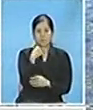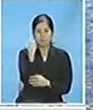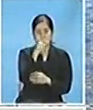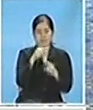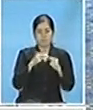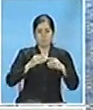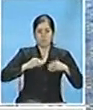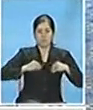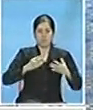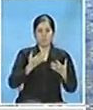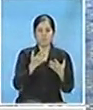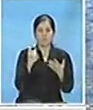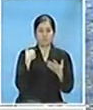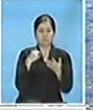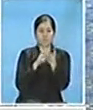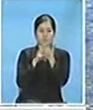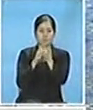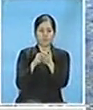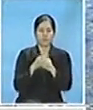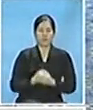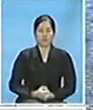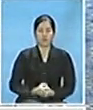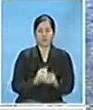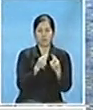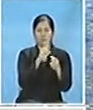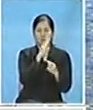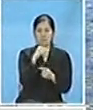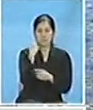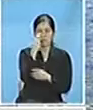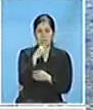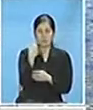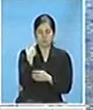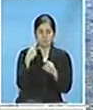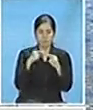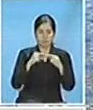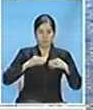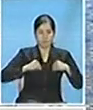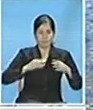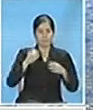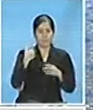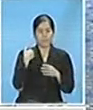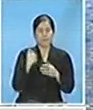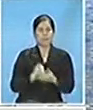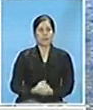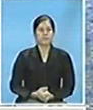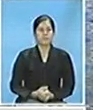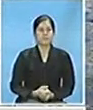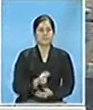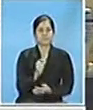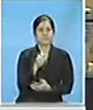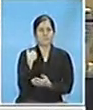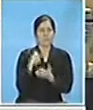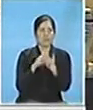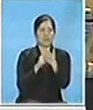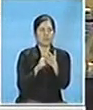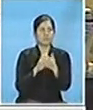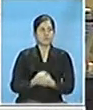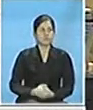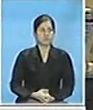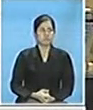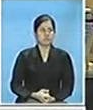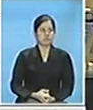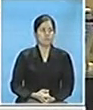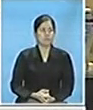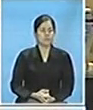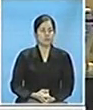านก็ส่งไปแต่ถ้ามีใครคัดค้านก็โหวตไป ไม่มีใครค้านก็ต้องส่งไป ส่งเลยครับ ไม่มีคำเสนอไปอย่างอื่นครับ